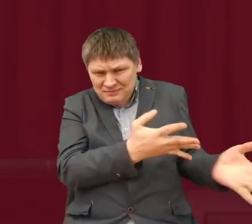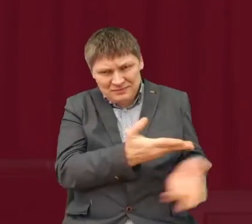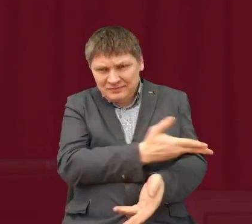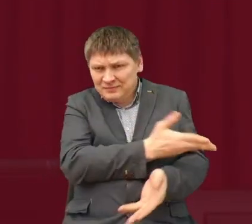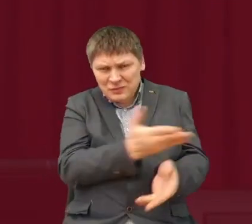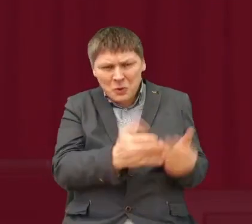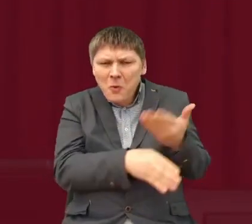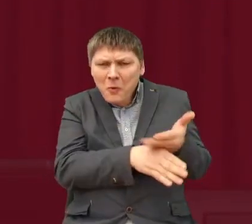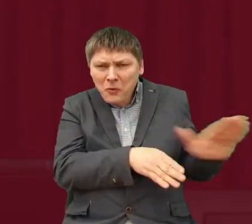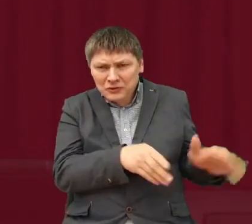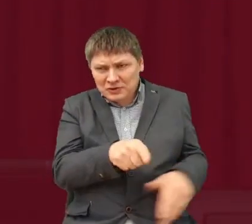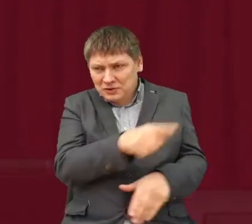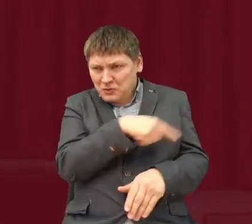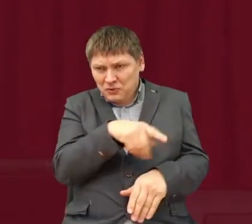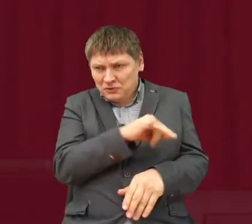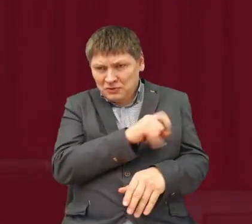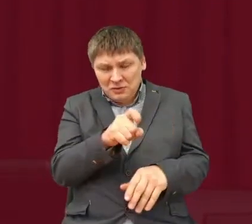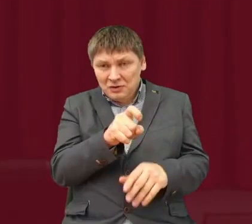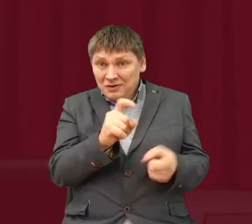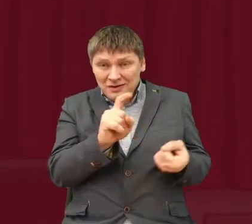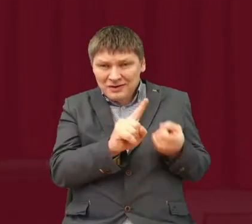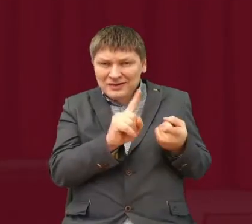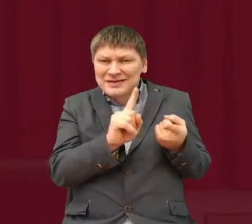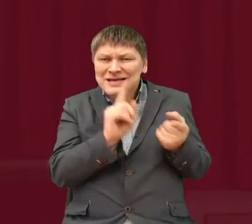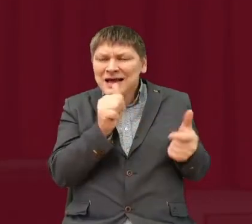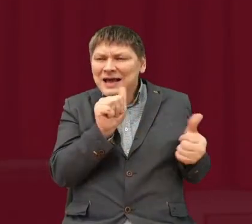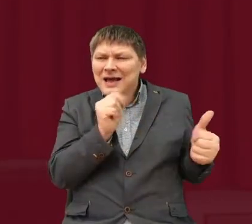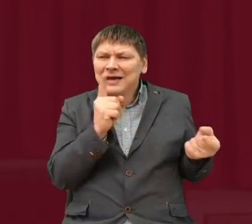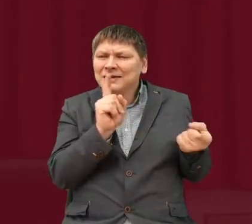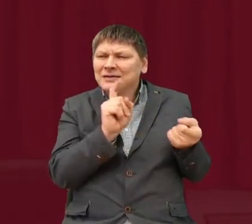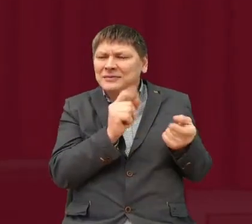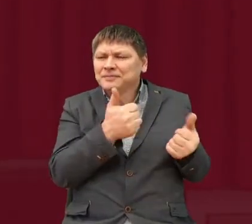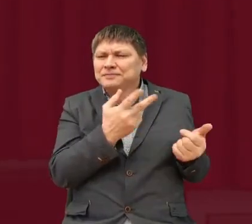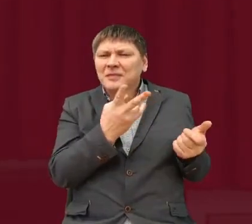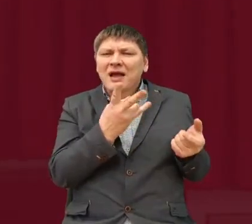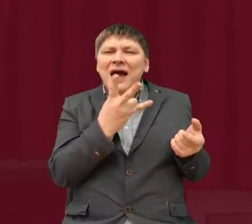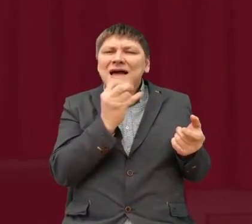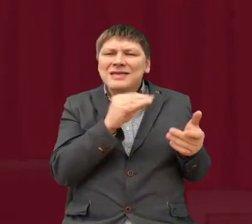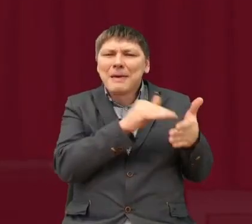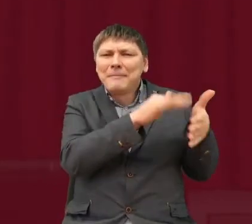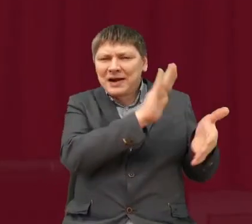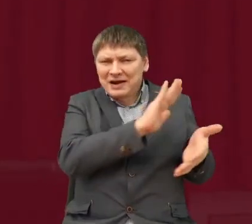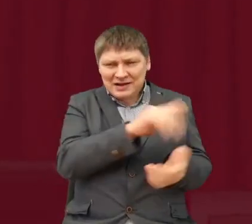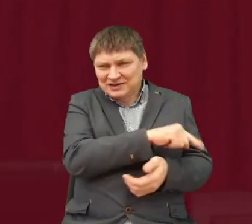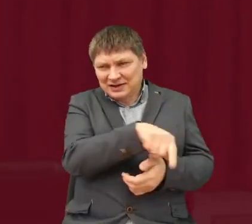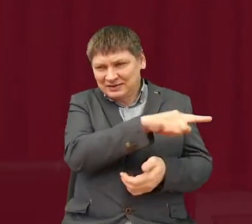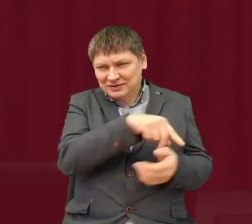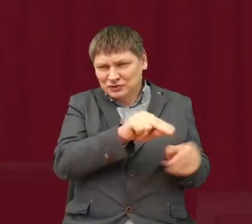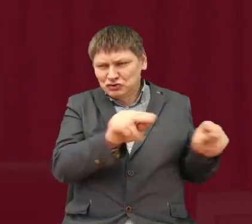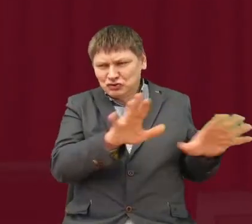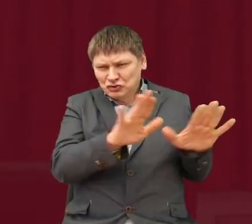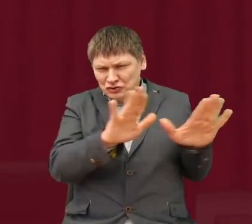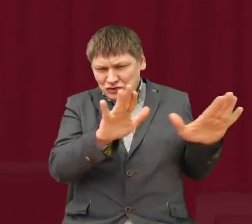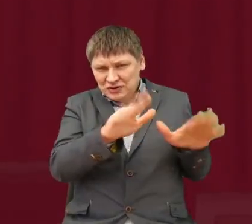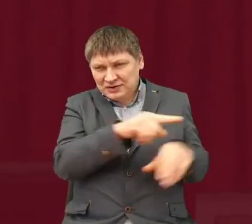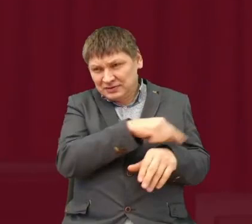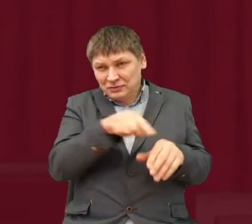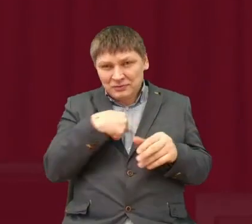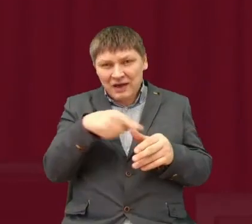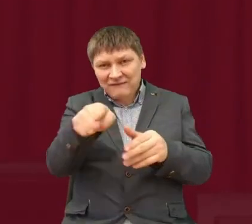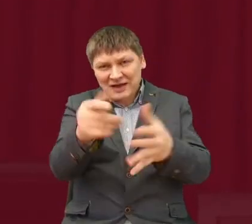и отделитесь говорит Господь и не прикасайтесь к нечистому и я приму вас